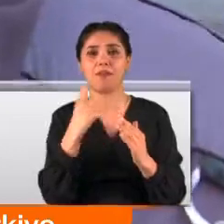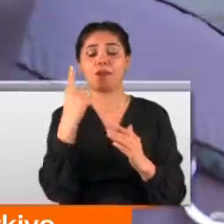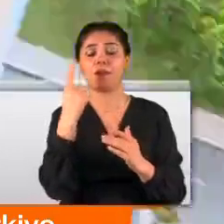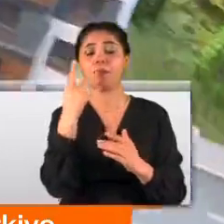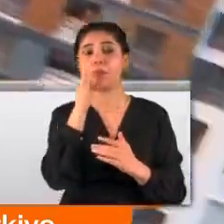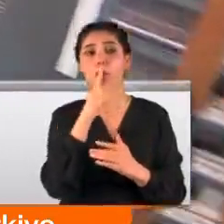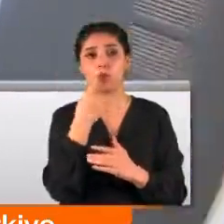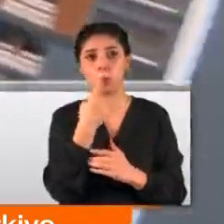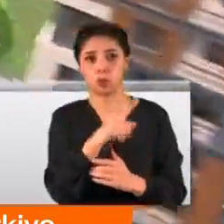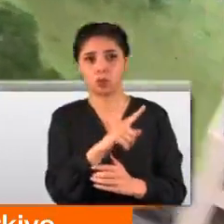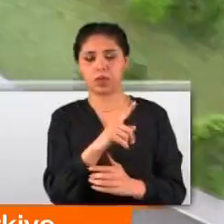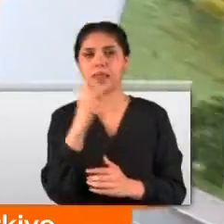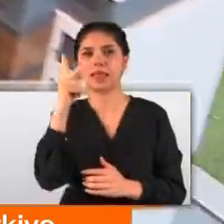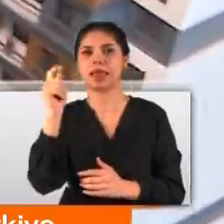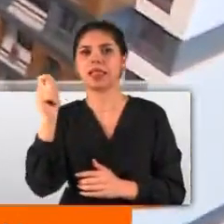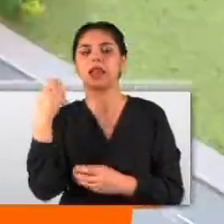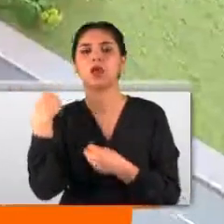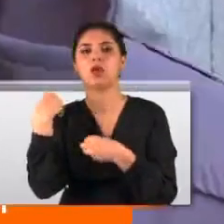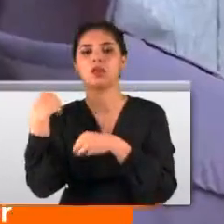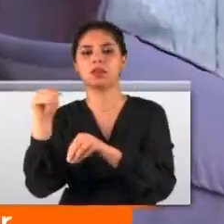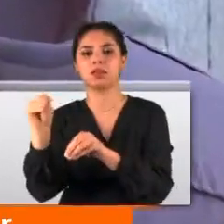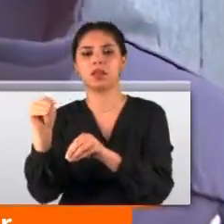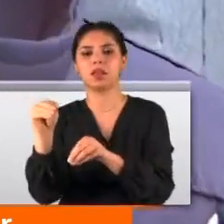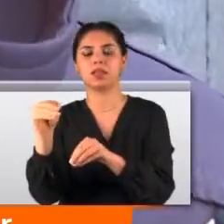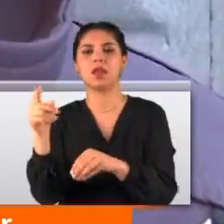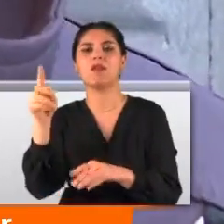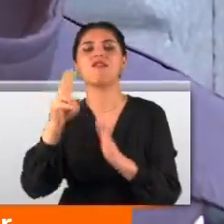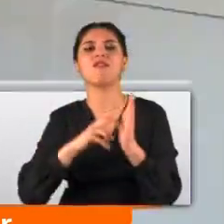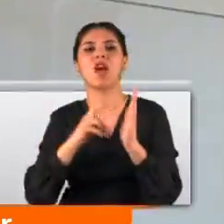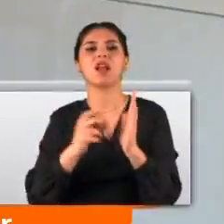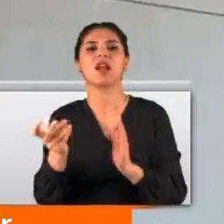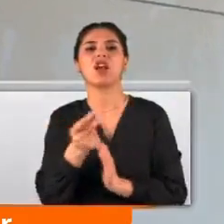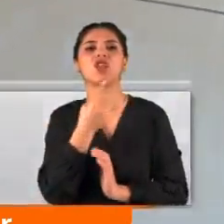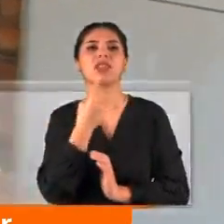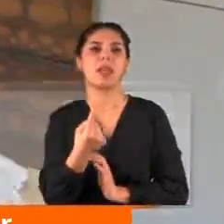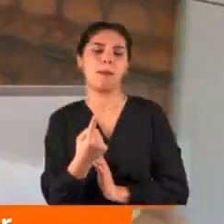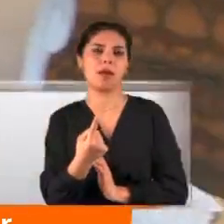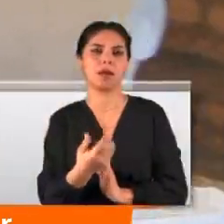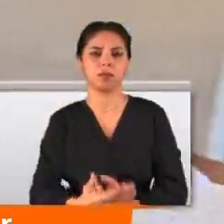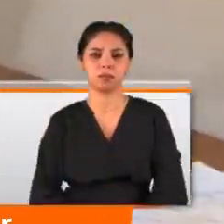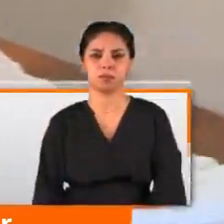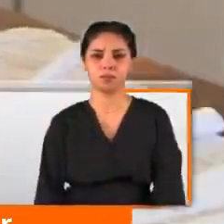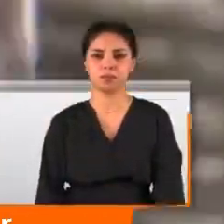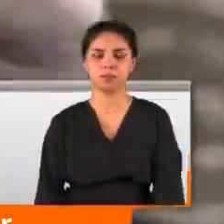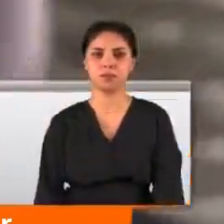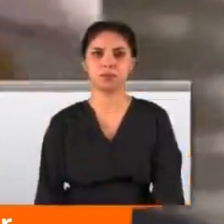lira iken 2 trilyona satıyor bunu. Vergi kaçakçılığına sebebiyet veriyor bu.